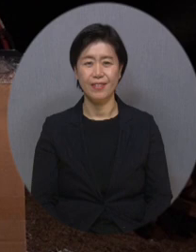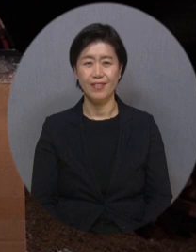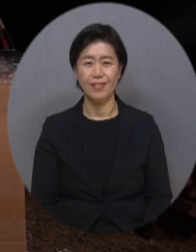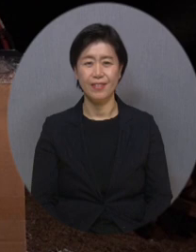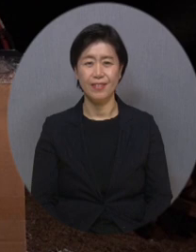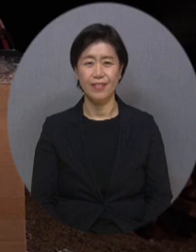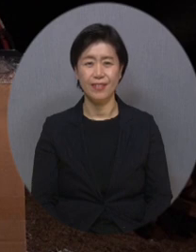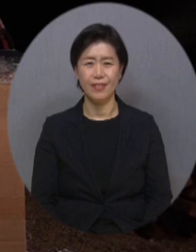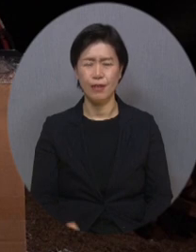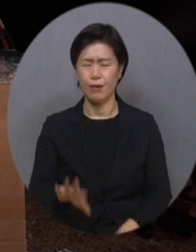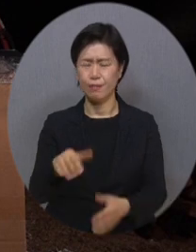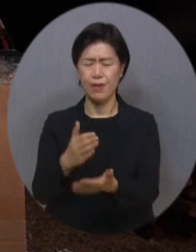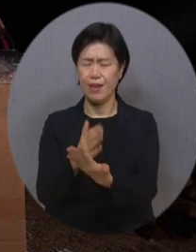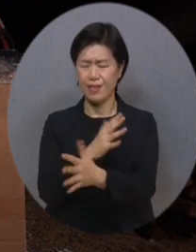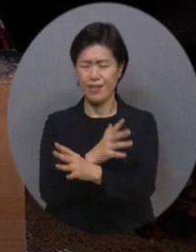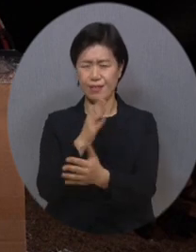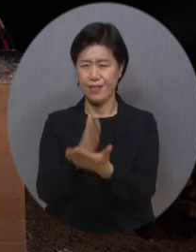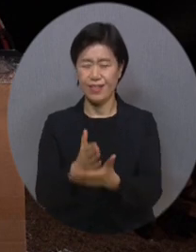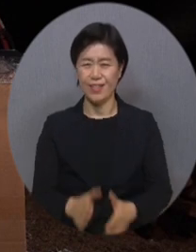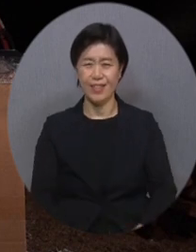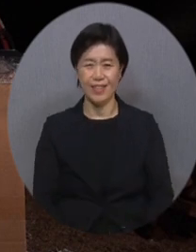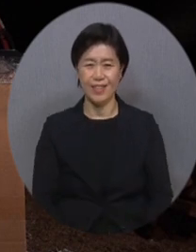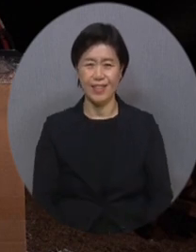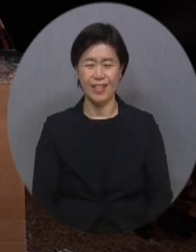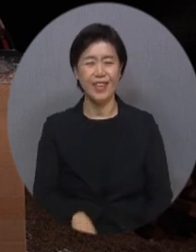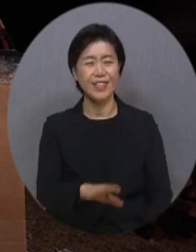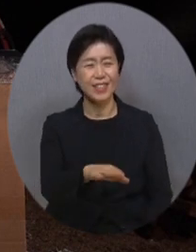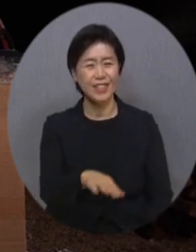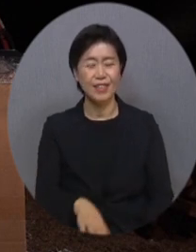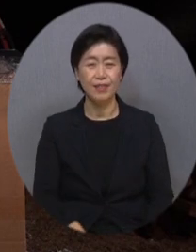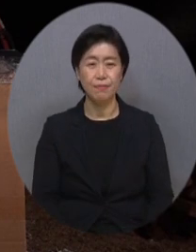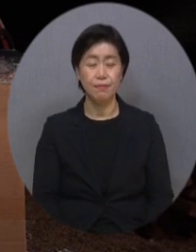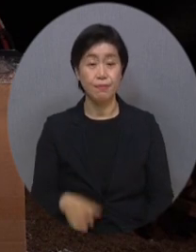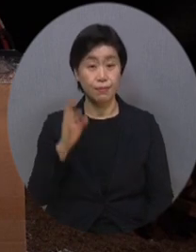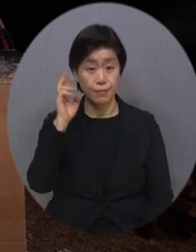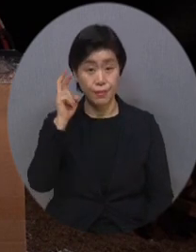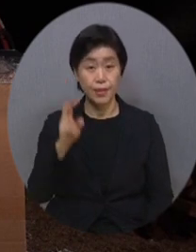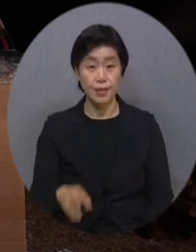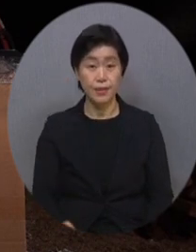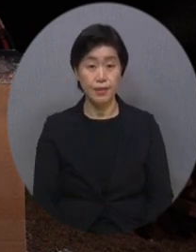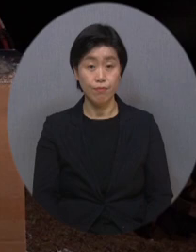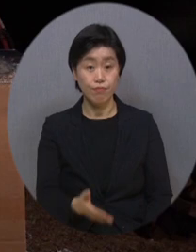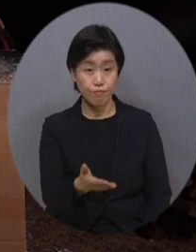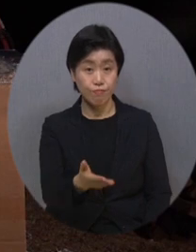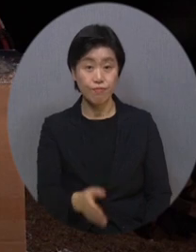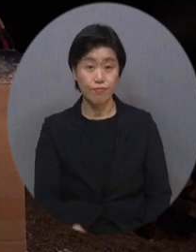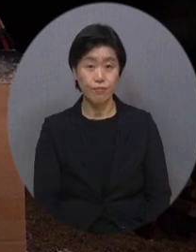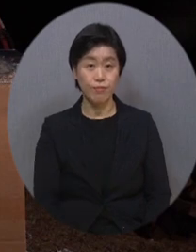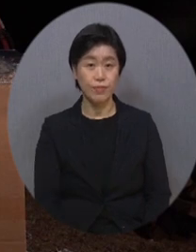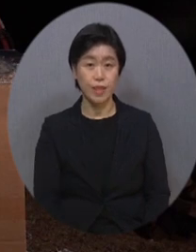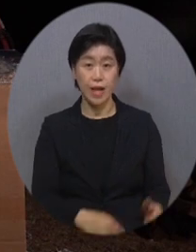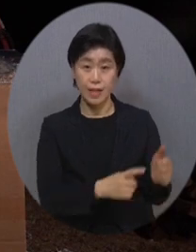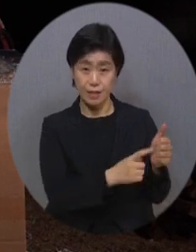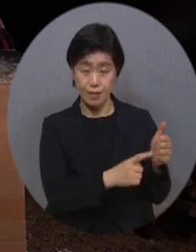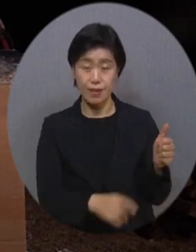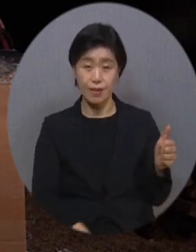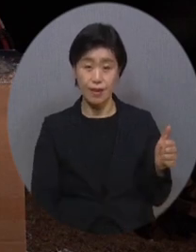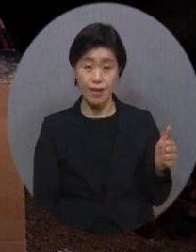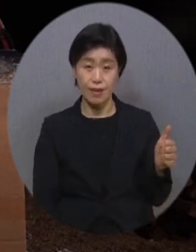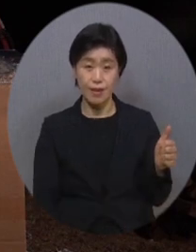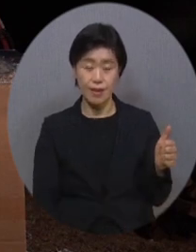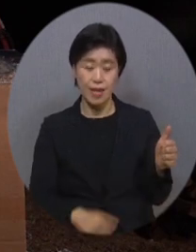아기 그러지 마. 채수 씨. 네. 저기 혹시 채수 씨는 용우 네.